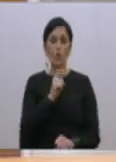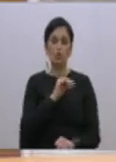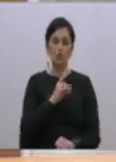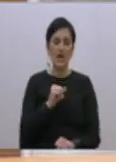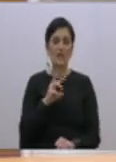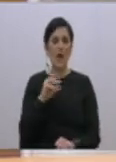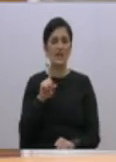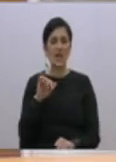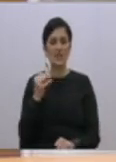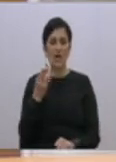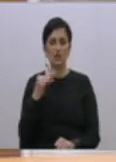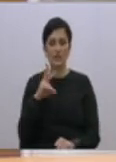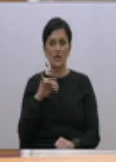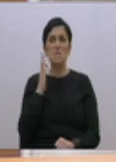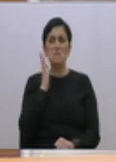მიხეილ მაზანაშვილი,